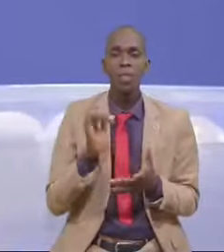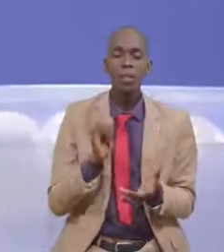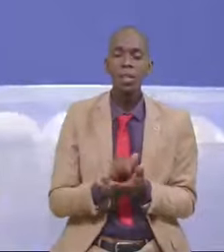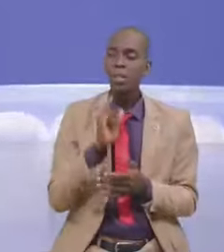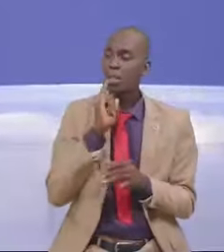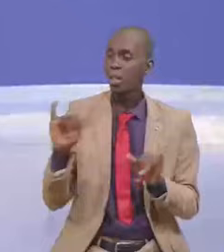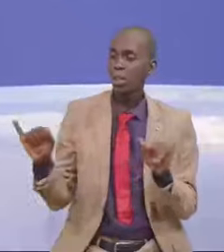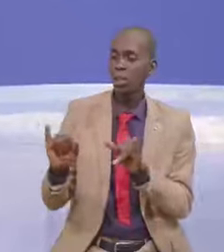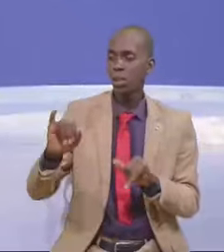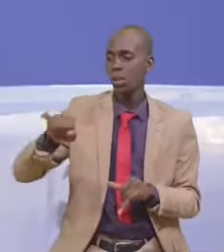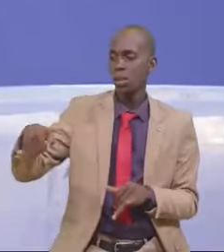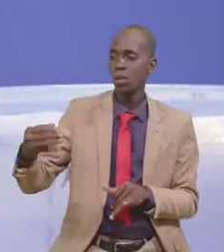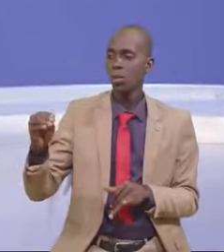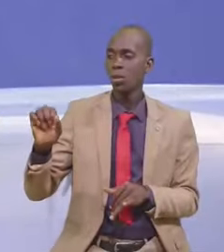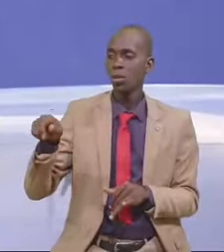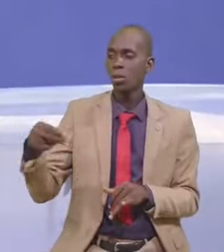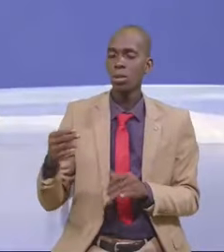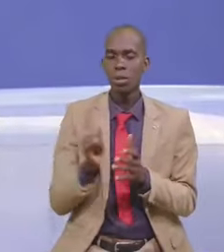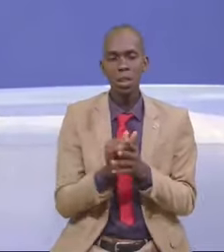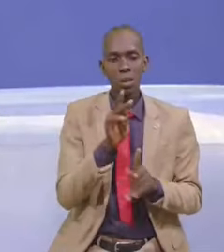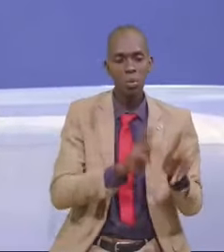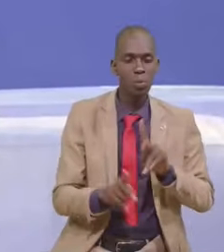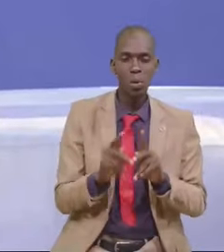C'est le Joseph sur lequel ils avaient menti.